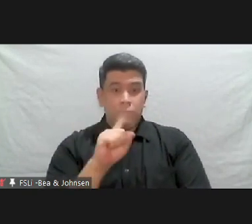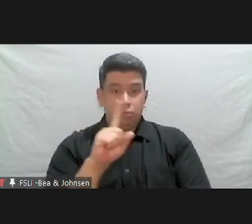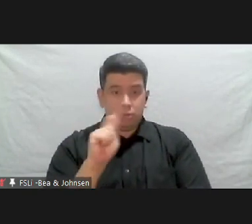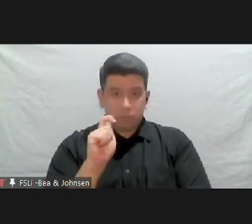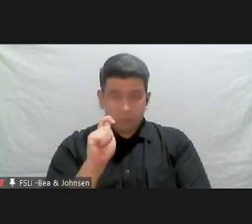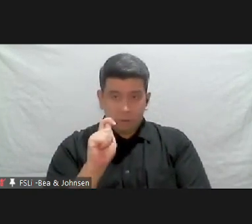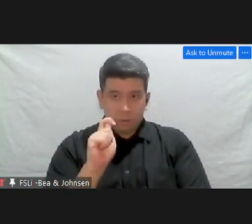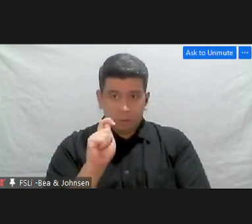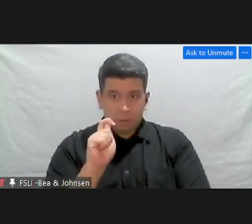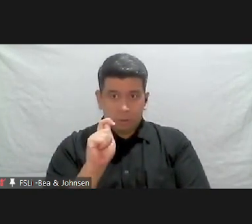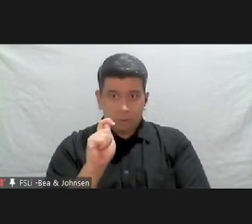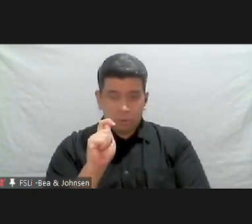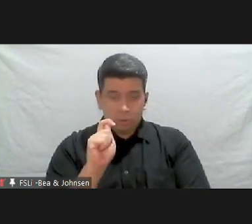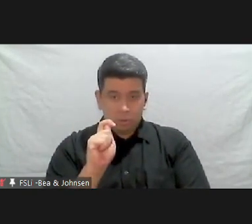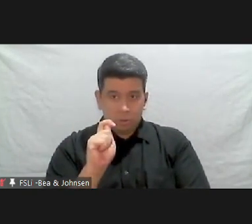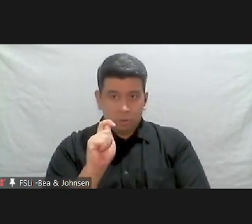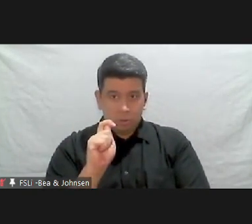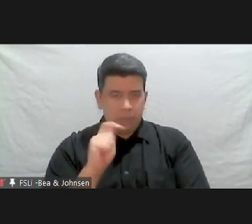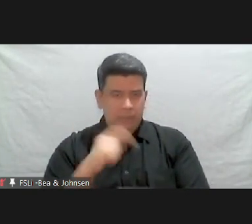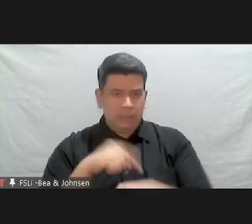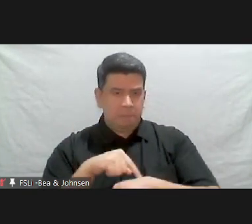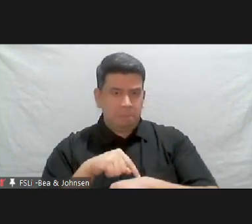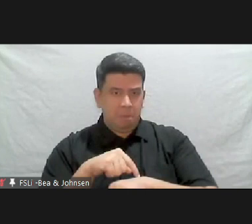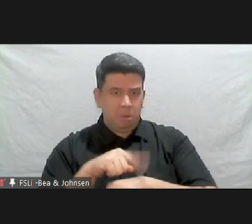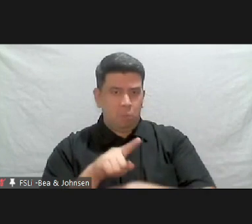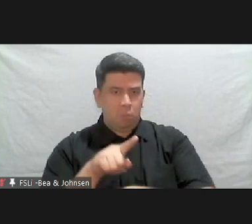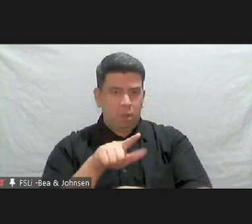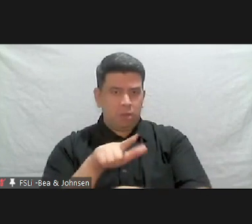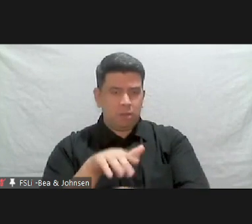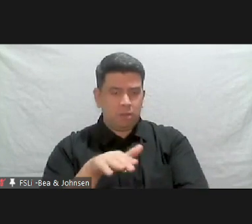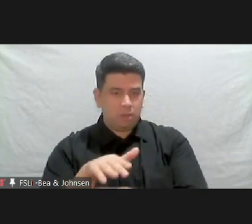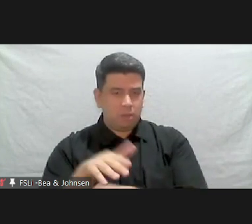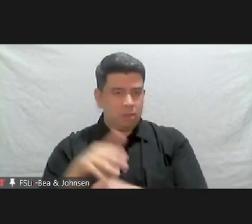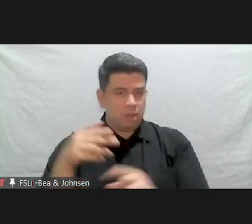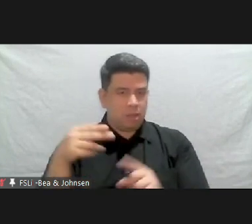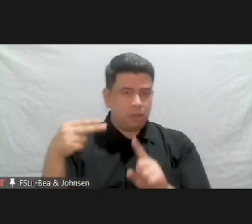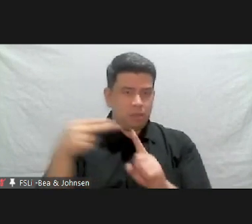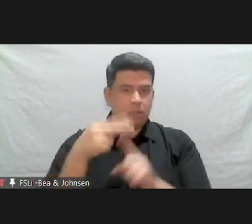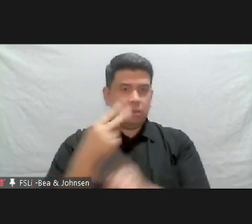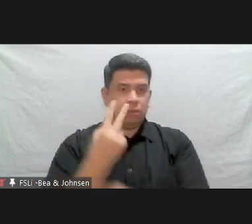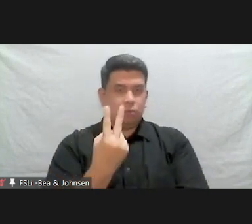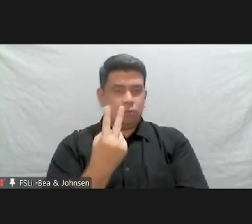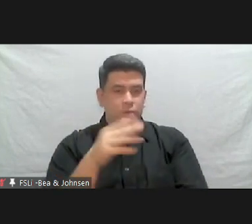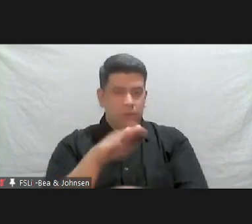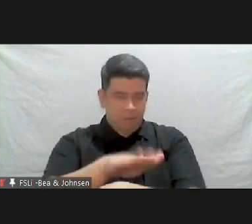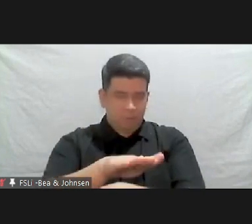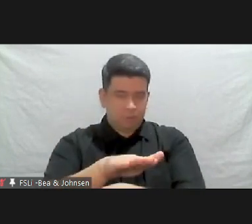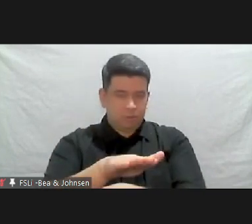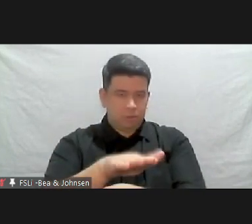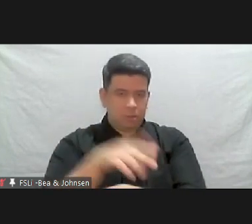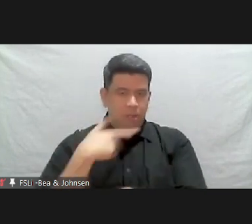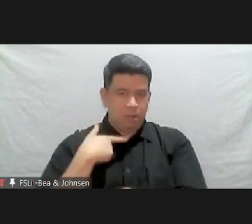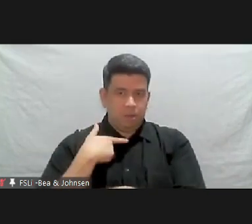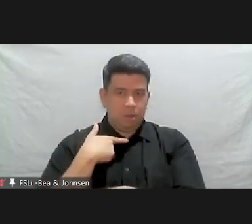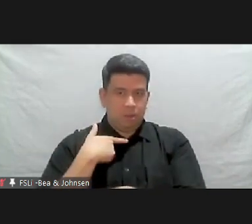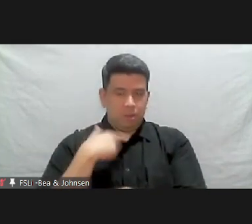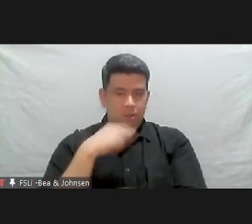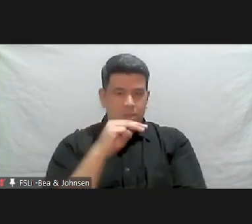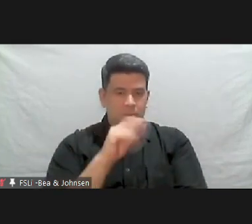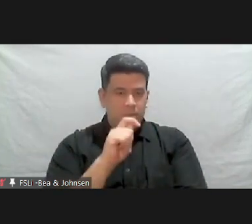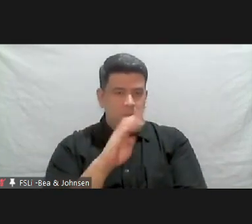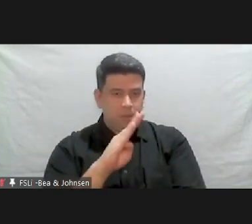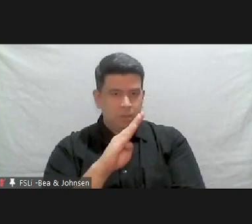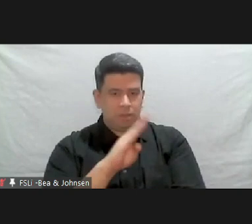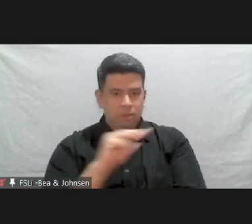nag-air tuwing Sabado alauna hanggang alas dos ng hapon. Kanila pong i-finiture ang MTB-MLE.